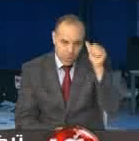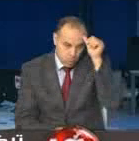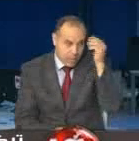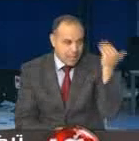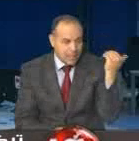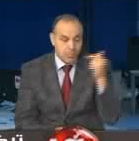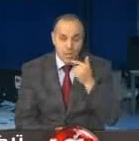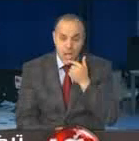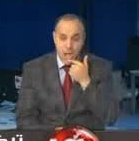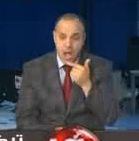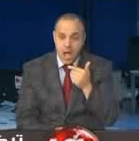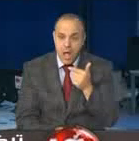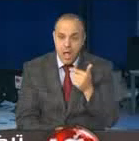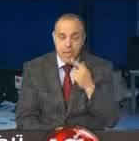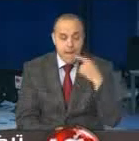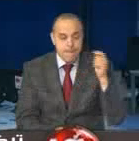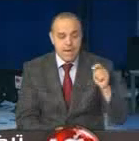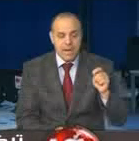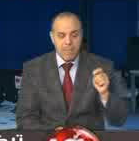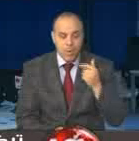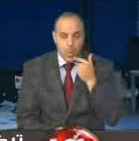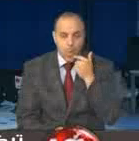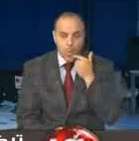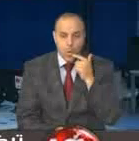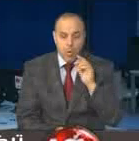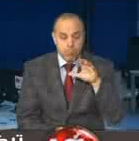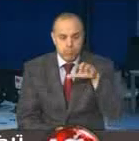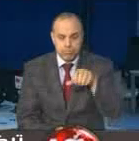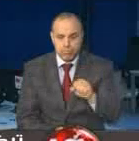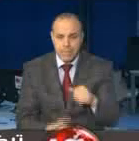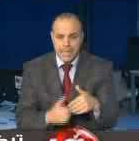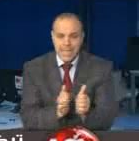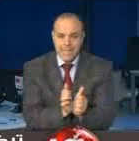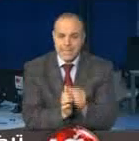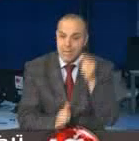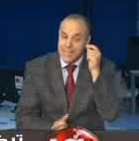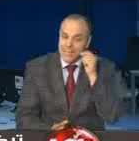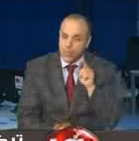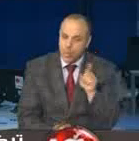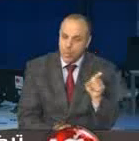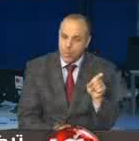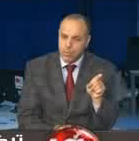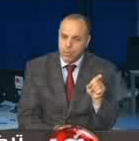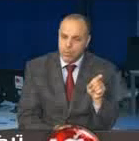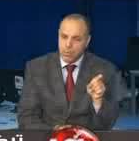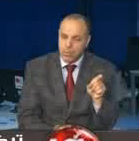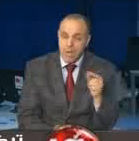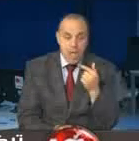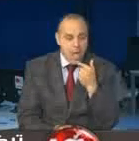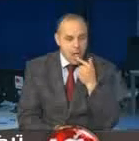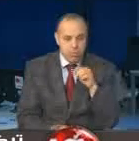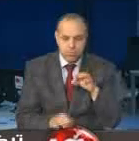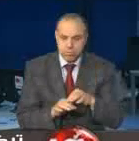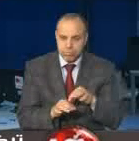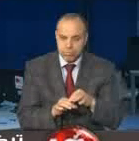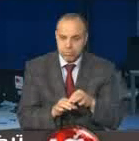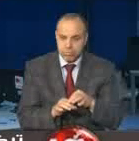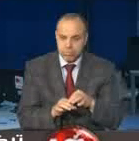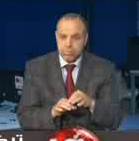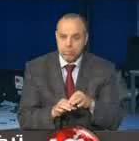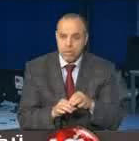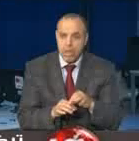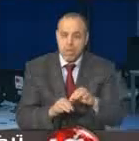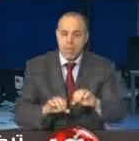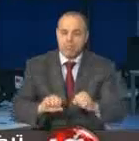الماضي. وكان البرلمان الذي يهيمن عليه حزب العدالة والتنمية الحاكم قد صوت لصالح تمديد